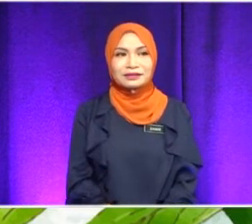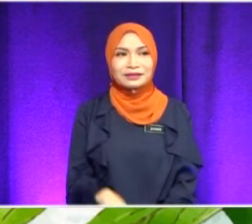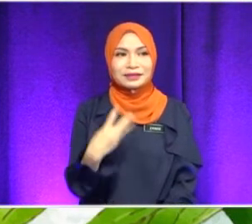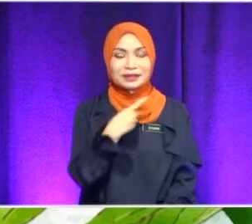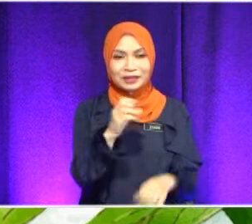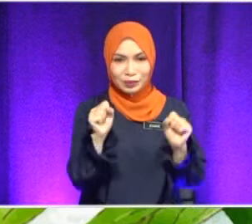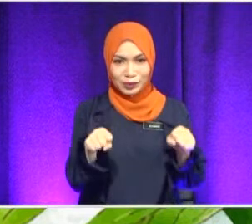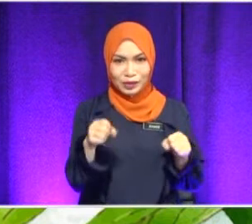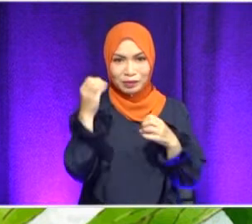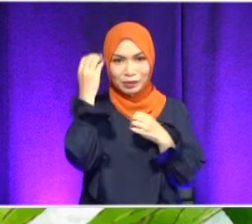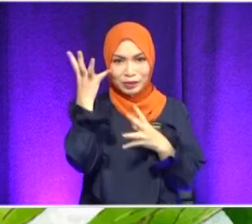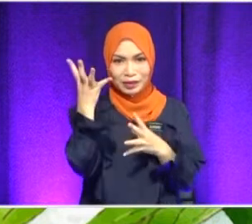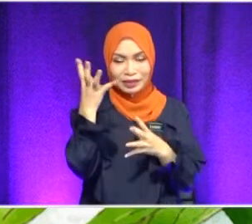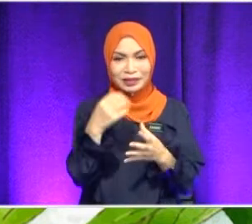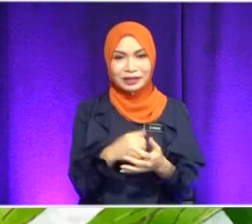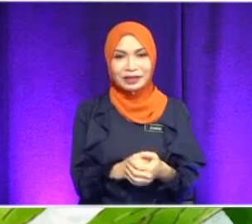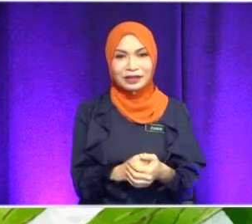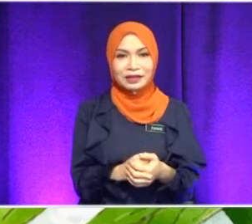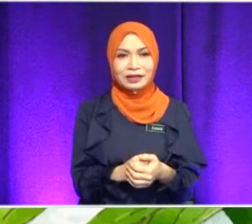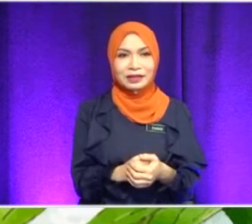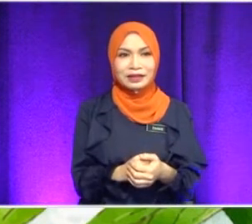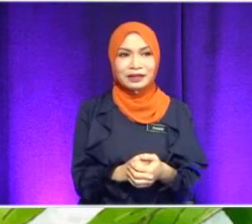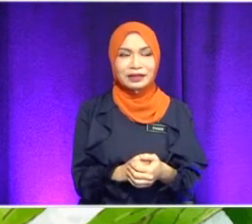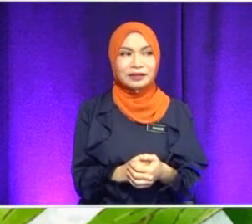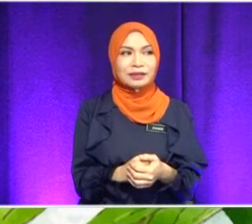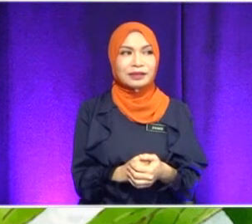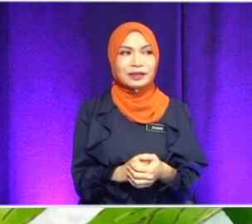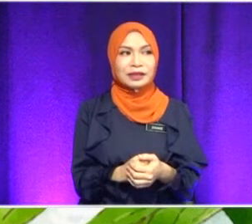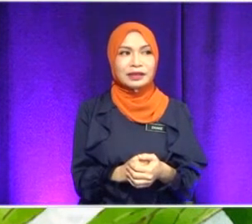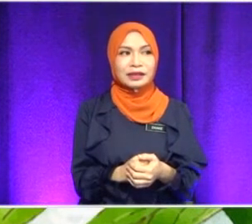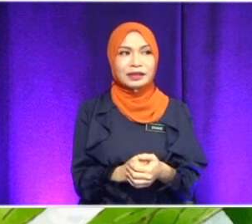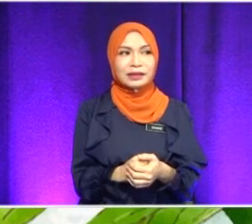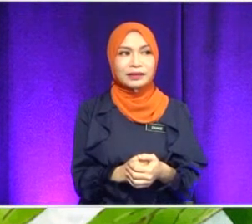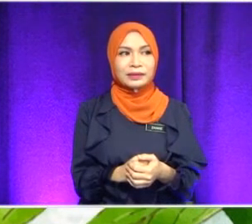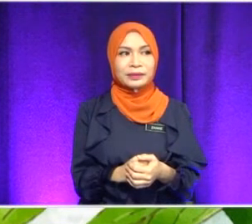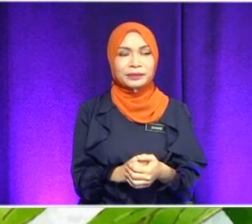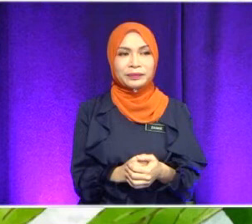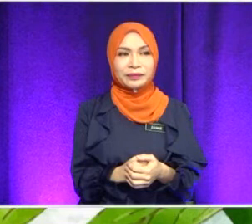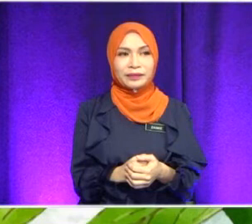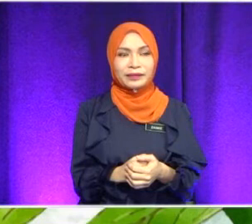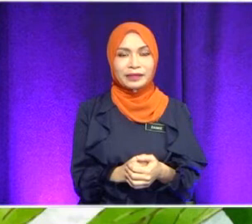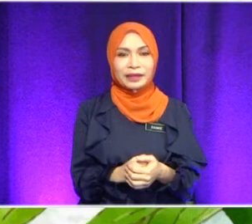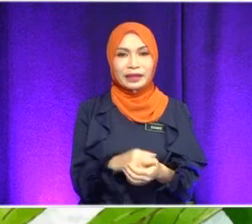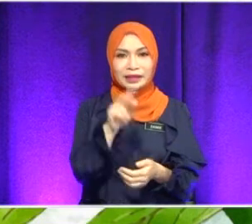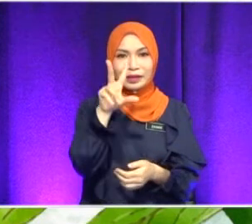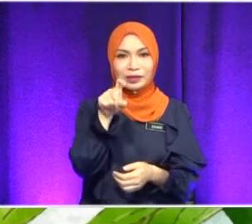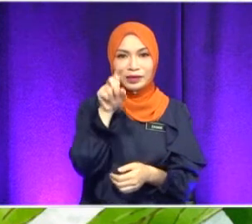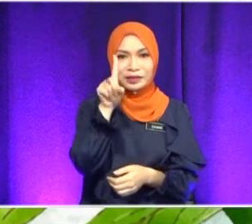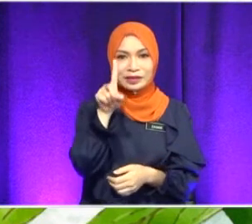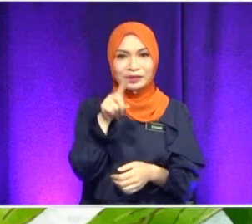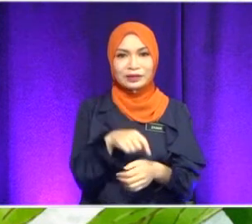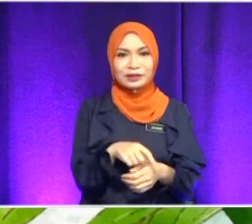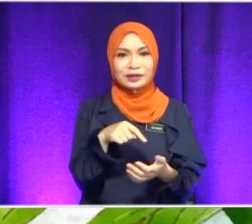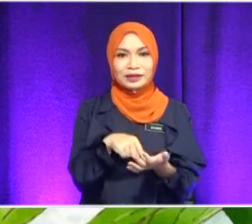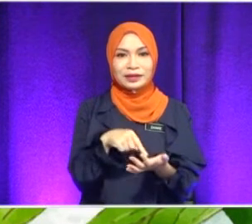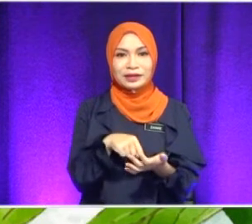yaitu 31 nihla bunga Padma atau dikenal Islam review mana * 3-point Dua ilah Priok